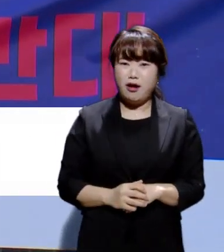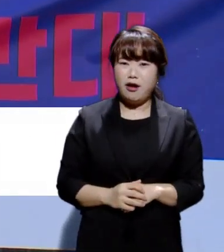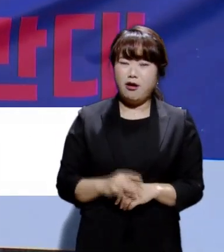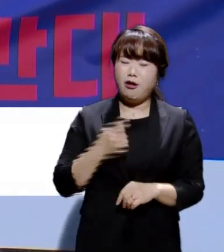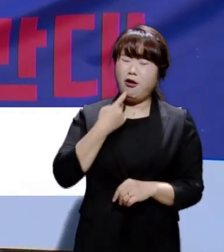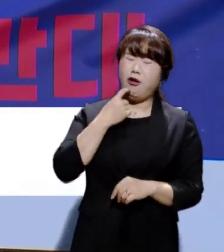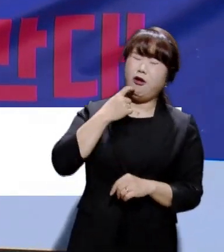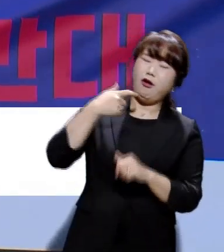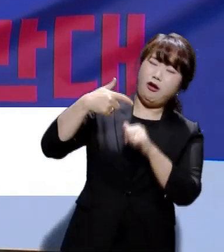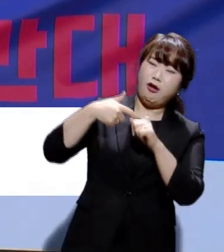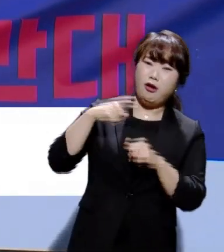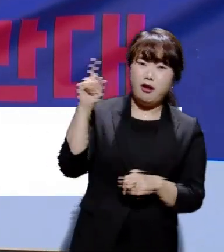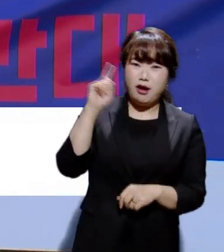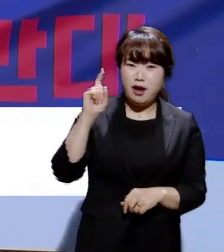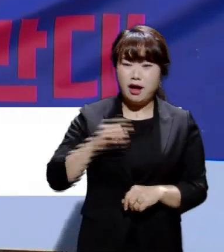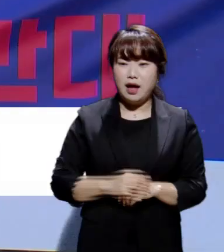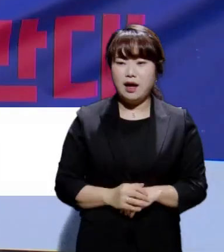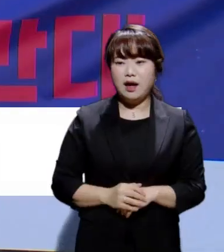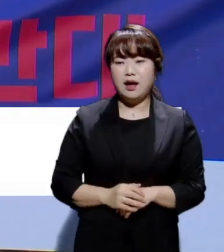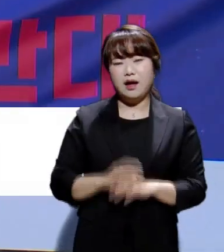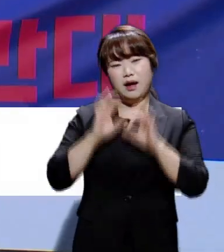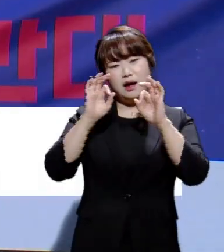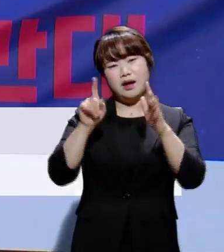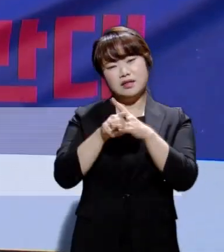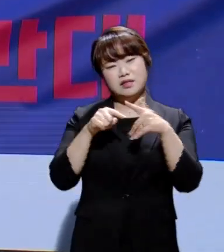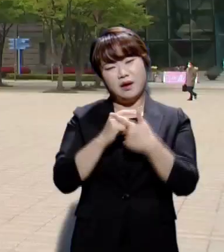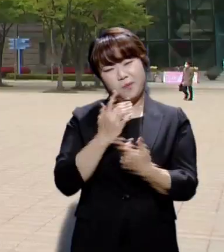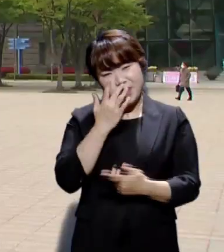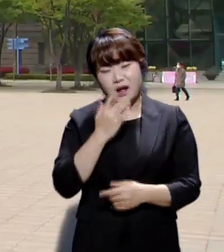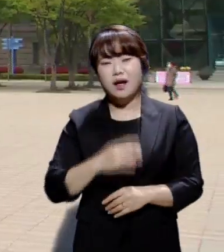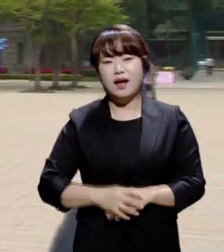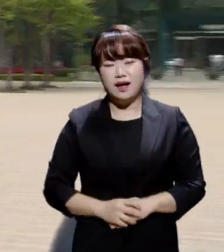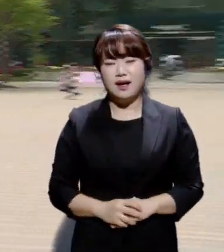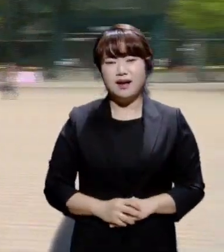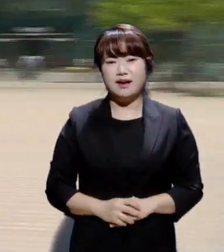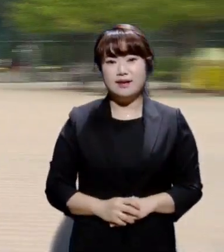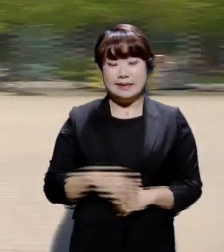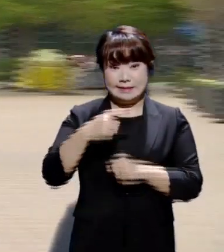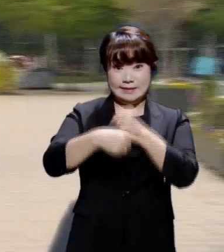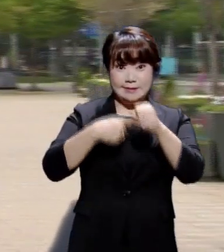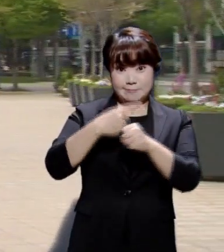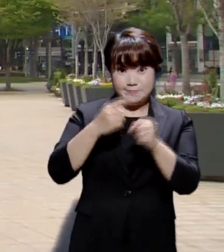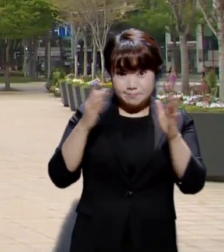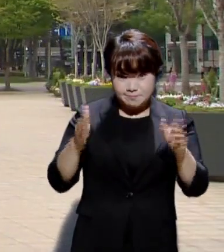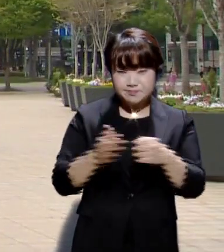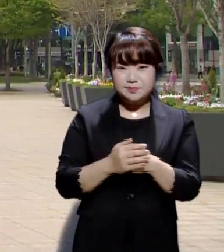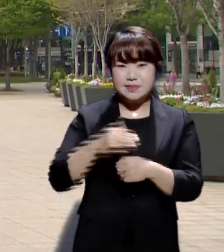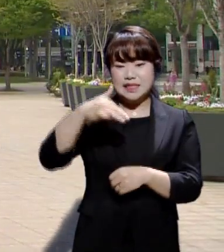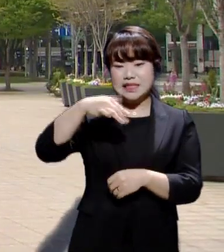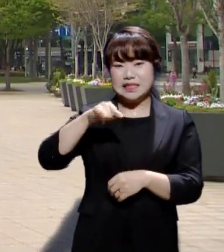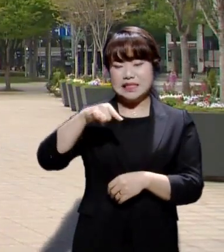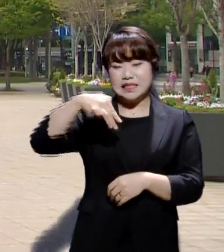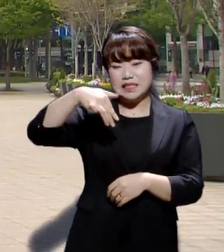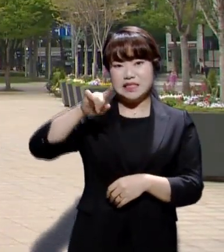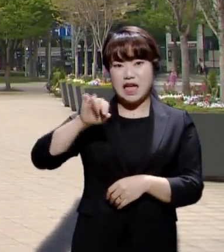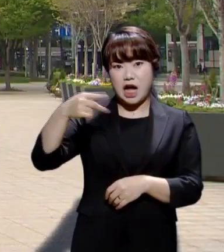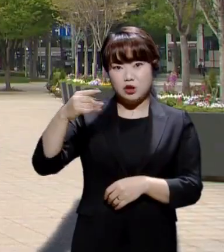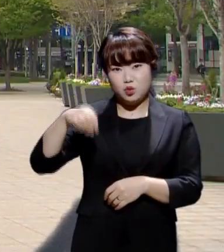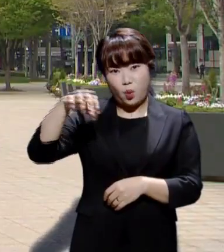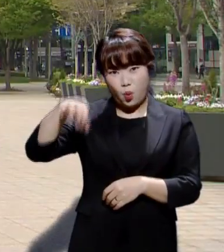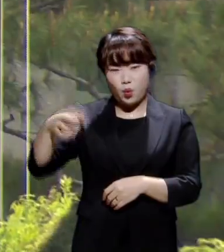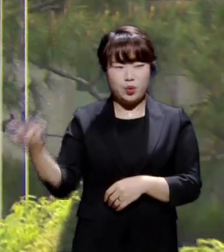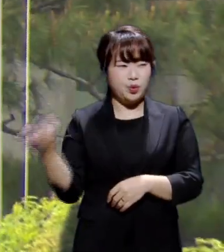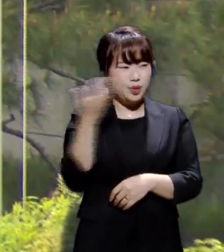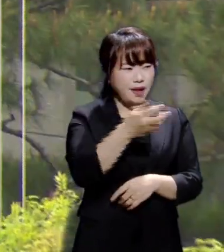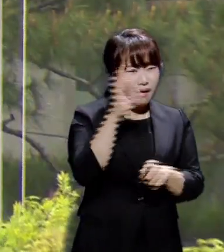억지를 부리는지 모르겠어요. 1년 넘게 시립 창동 게이트볼장 이전 부지를 물색한